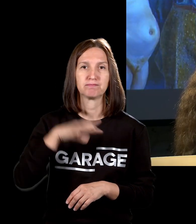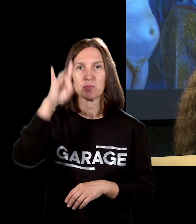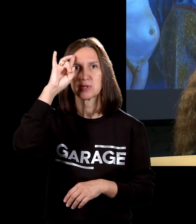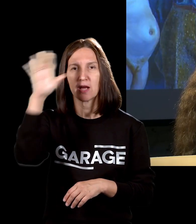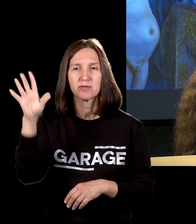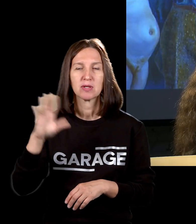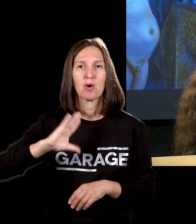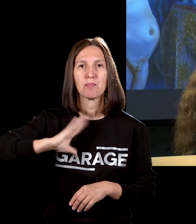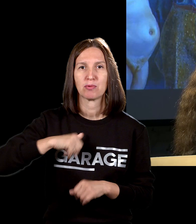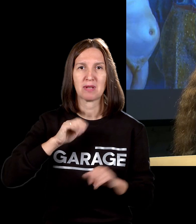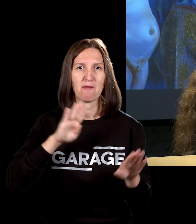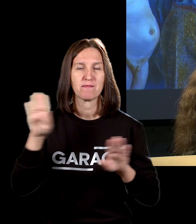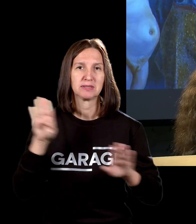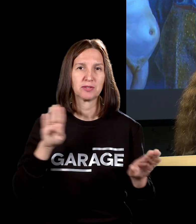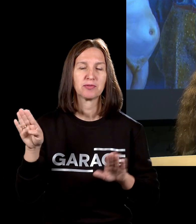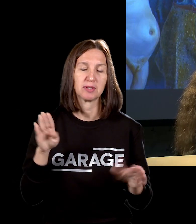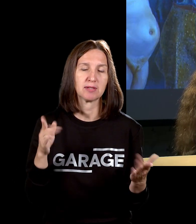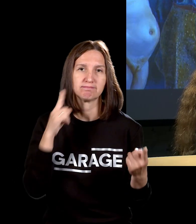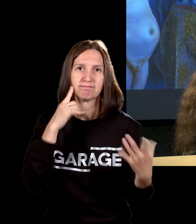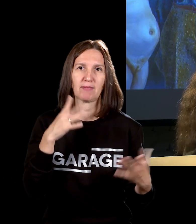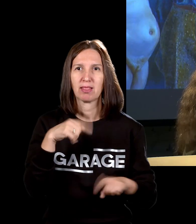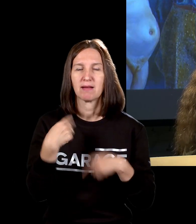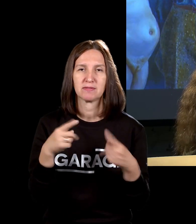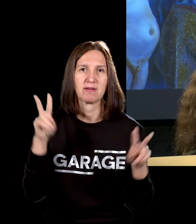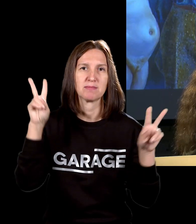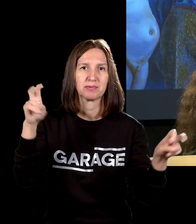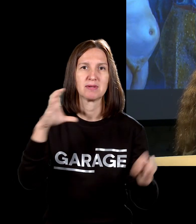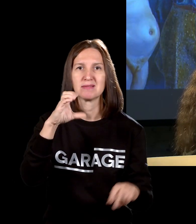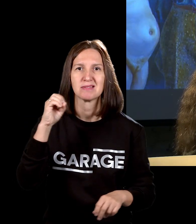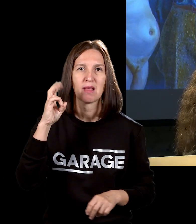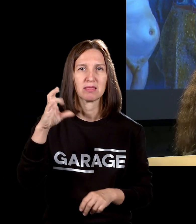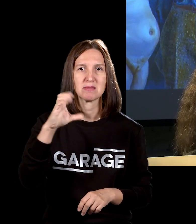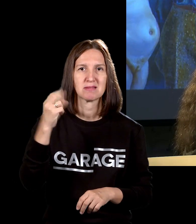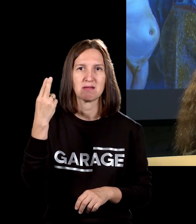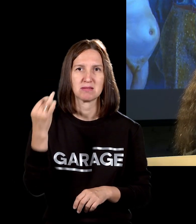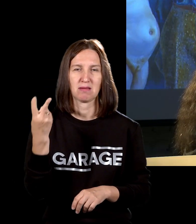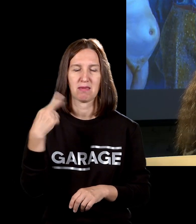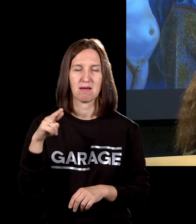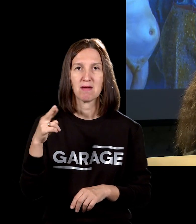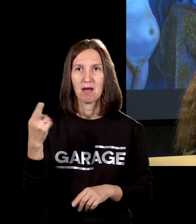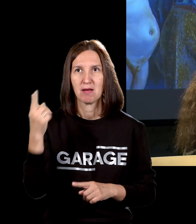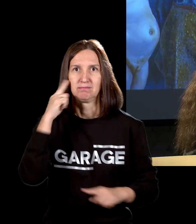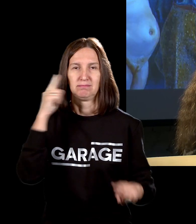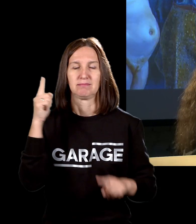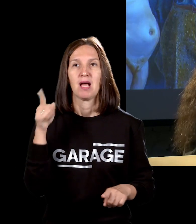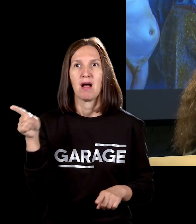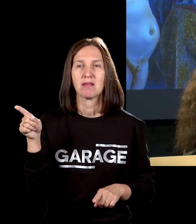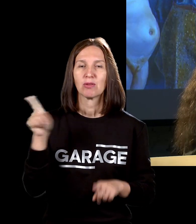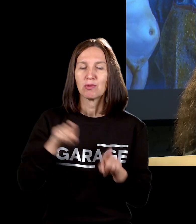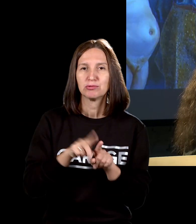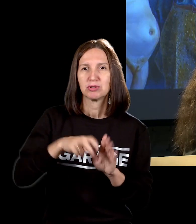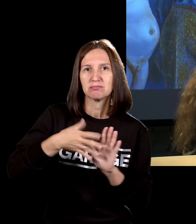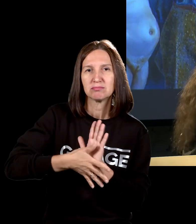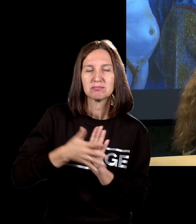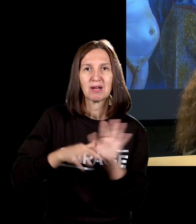прославившиеся в основном после выставки с говорящим названием «Сенсация», да, то есть это художники, занимающие, исследующие природу искусства как